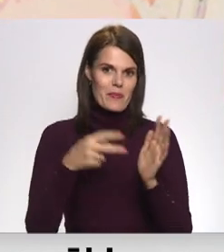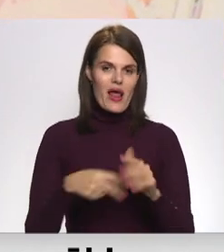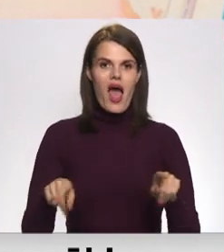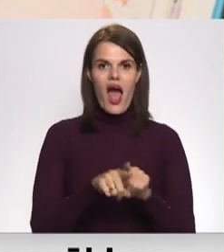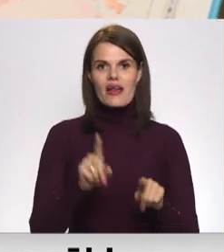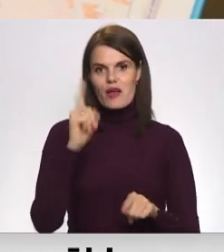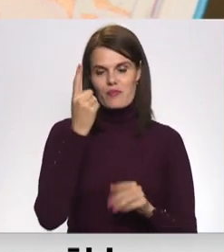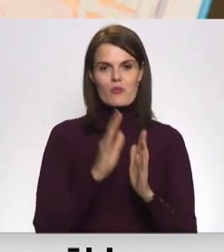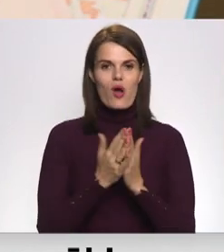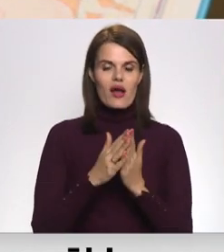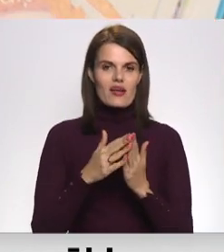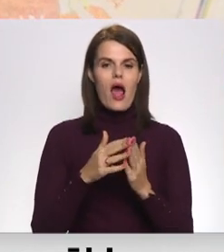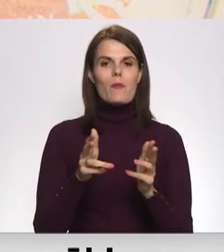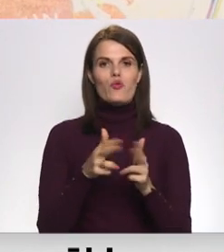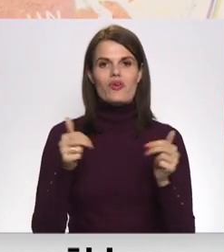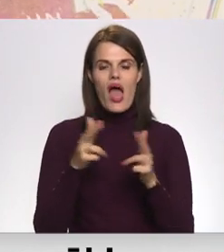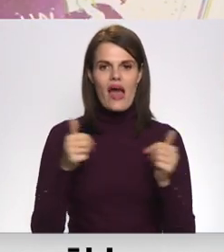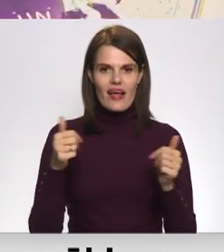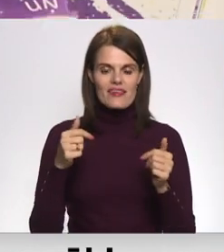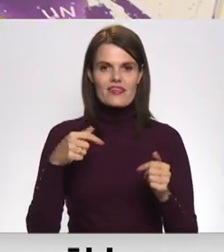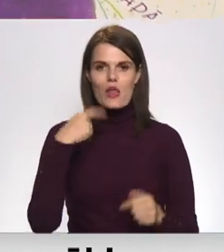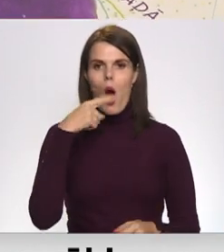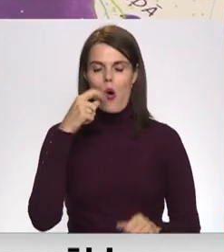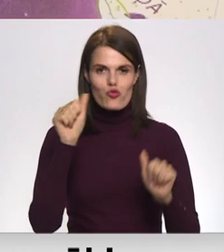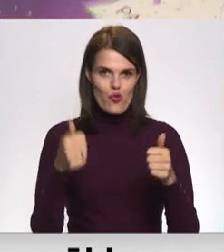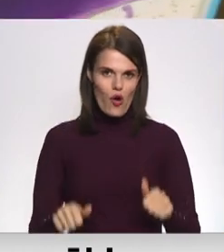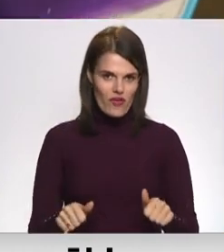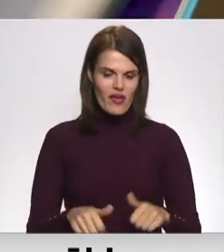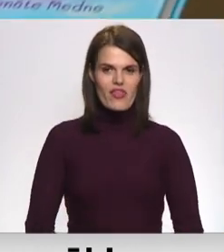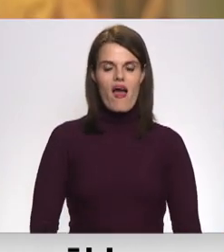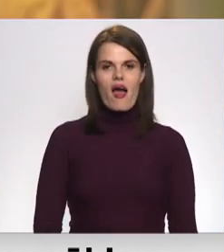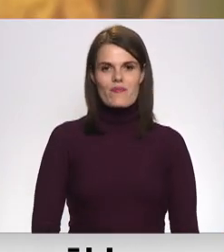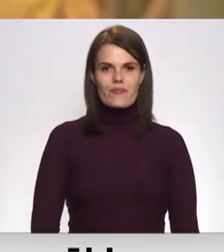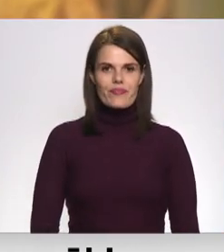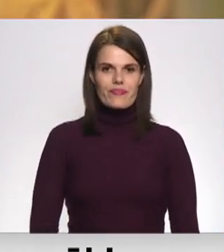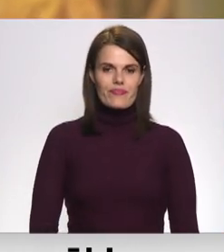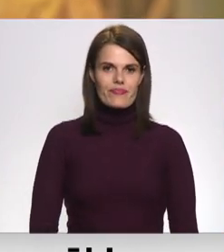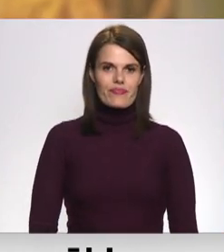izdevumu ierunāt audioversijām. Sanita Liepiņa, Ģirds Grenevicis, TV9 Pakalni.